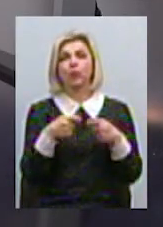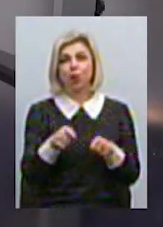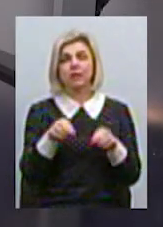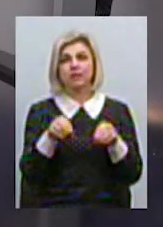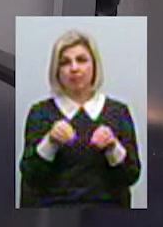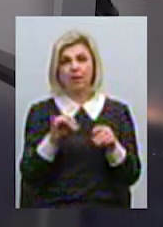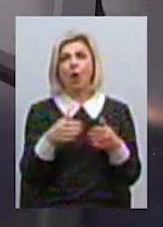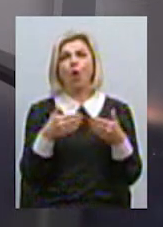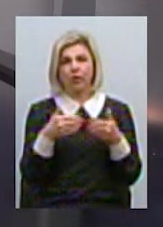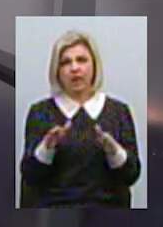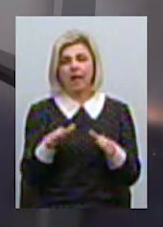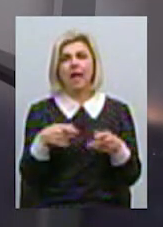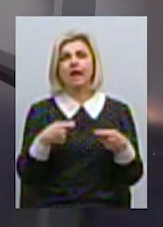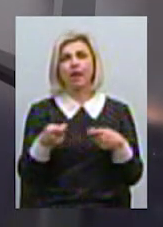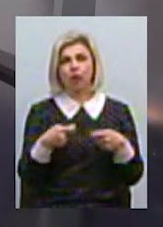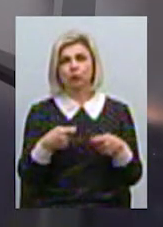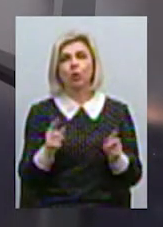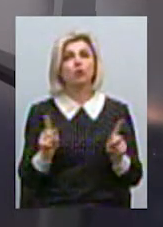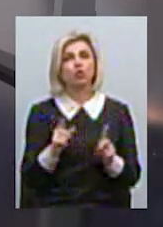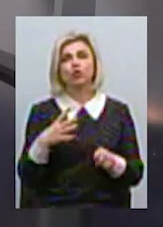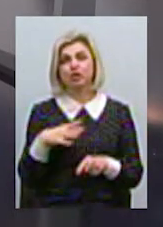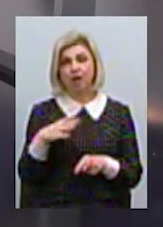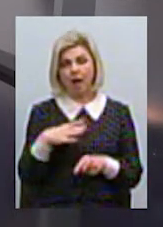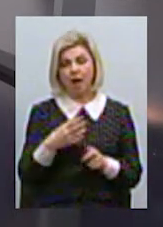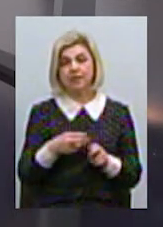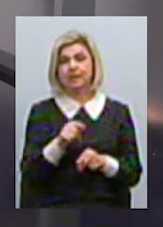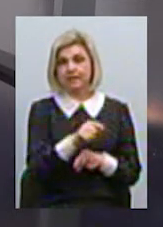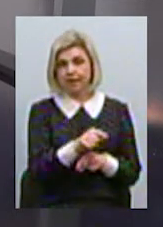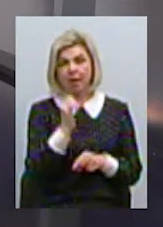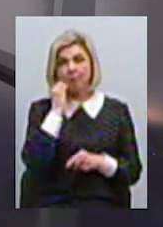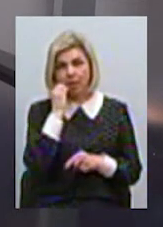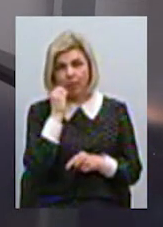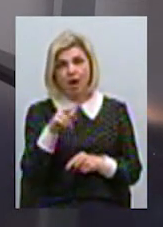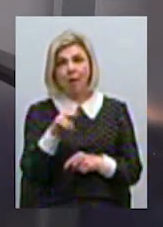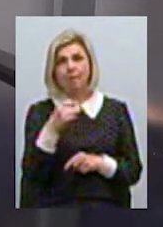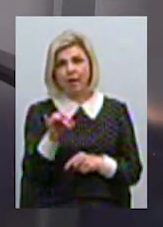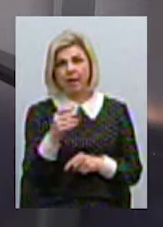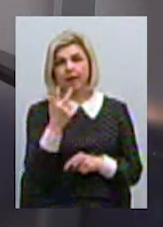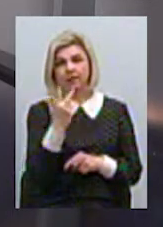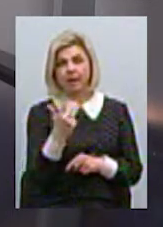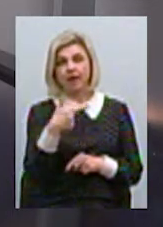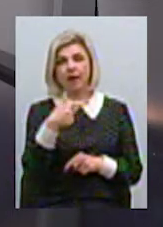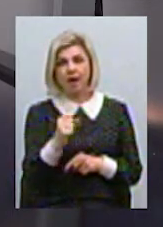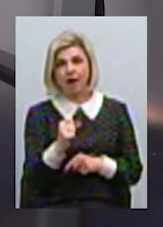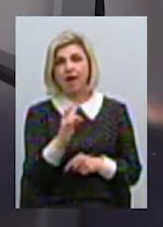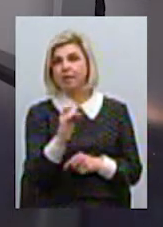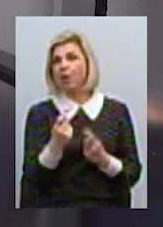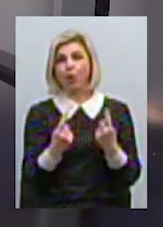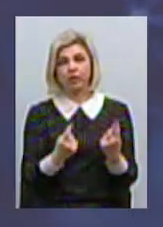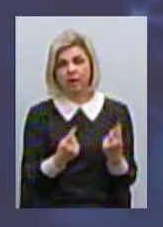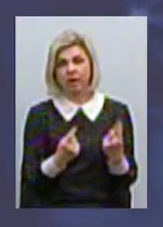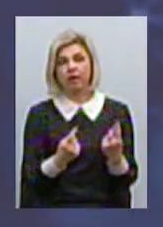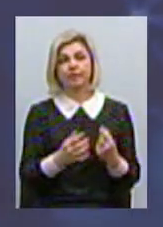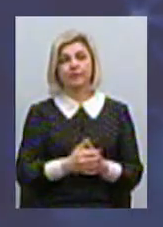відкриють ринок, чого чекати тій бабусі з паєм в 3 гектари і не одній?